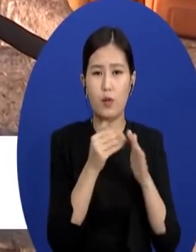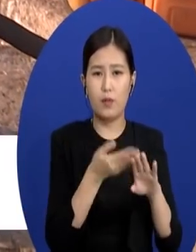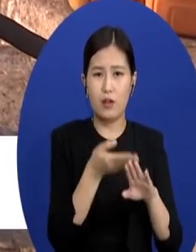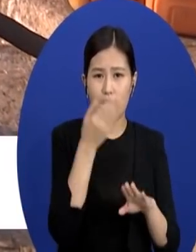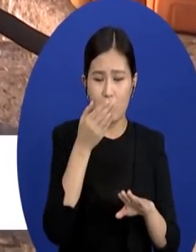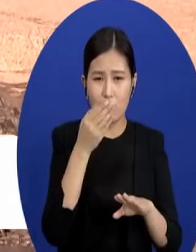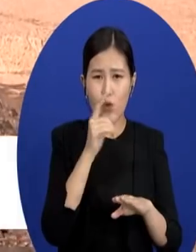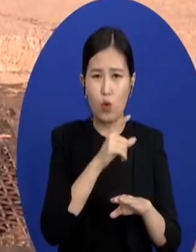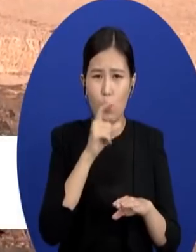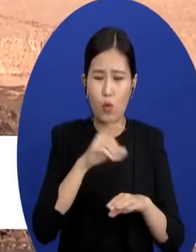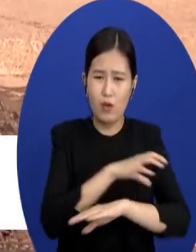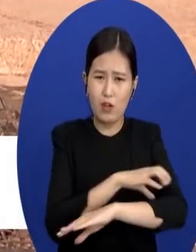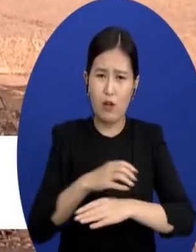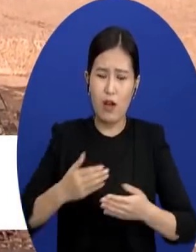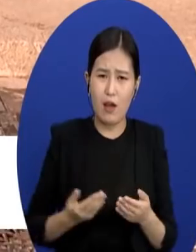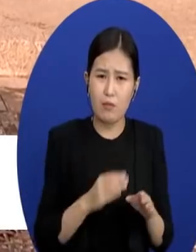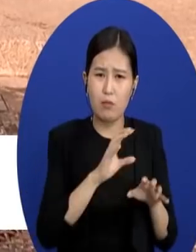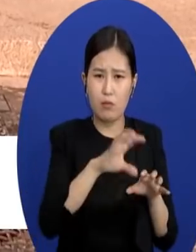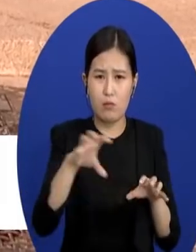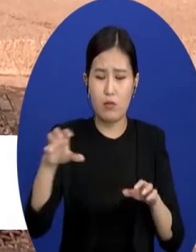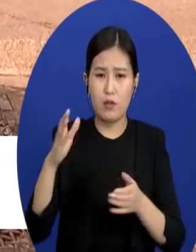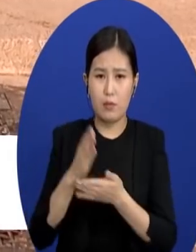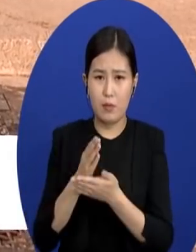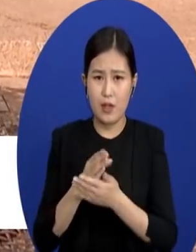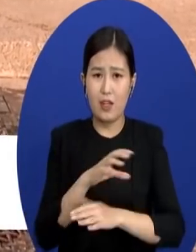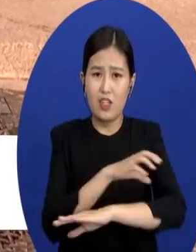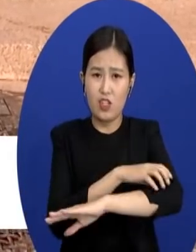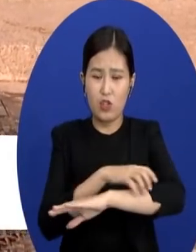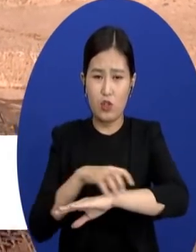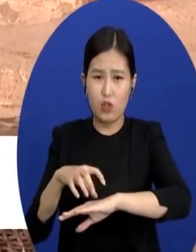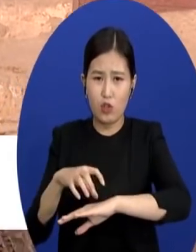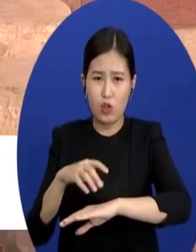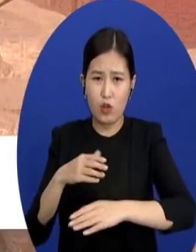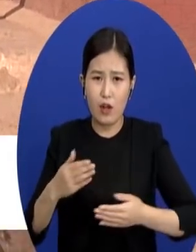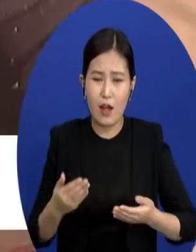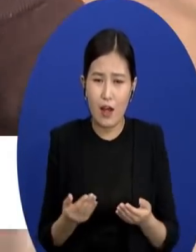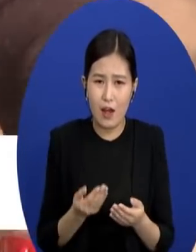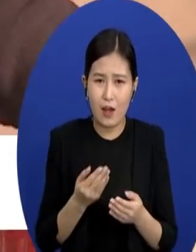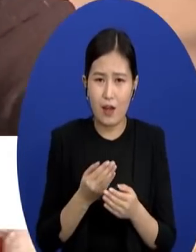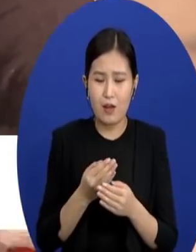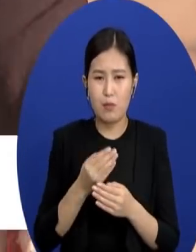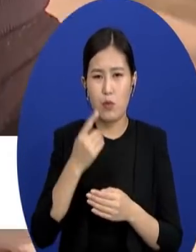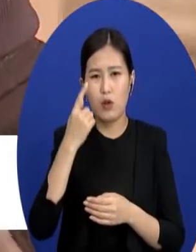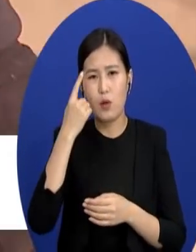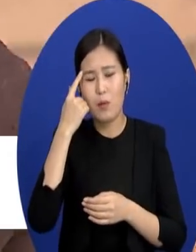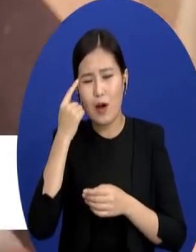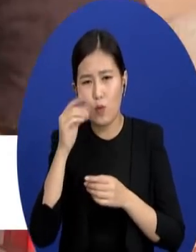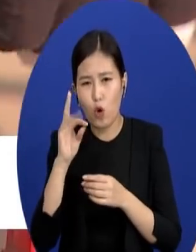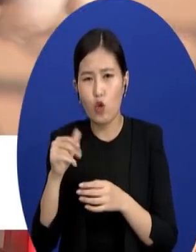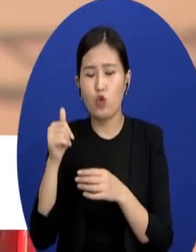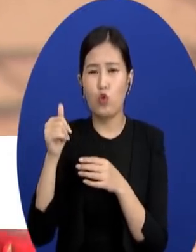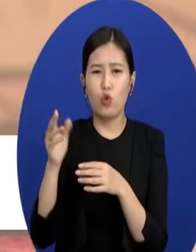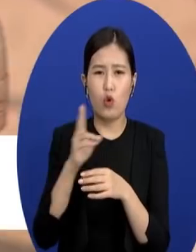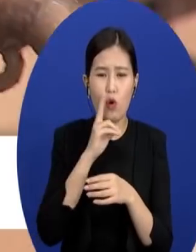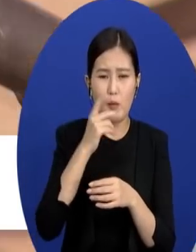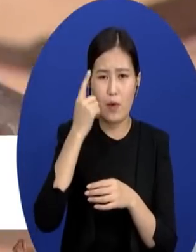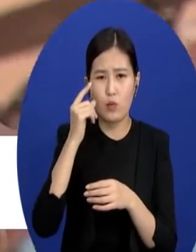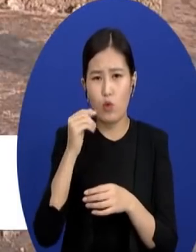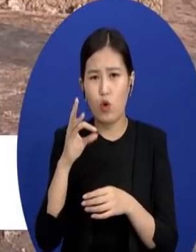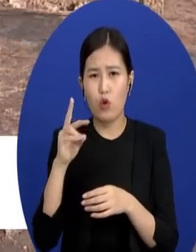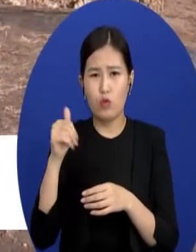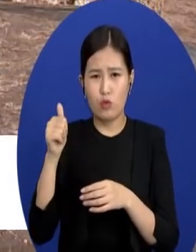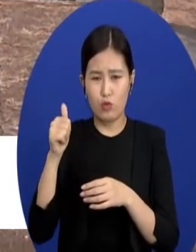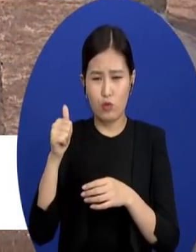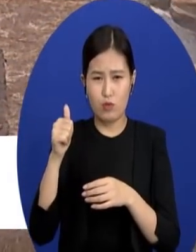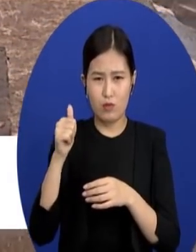хороололд амьдарч байна. Бас нэг асуудал нь гэр хорооллолт өдрийн орлогоор амьдардаг айл өрхүүд олон байдаг юм а. Тэдгээр айлуудад цар тахал хүн дээр